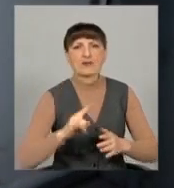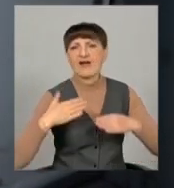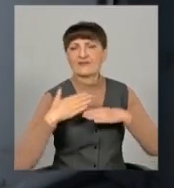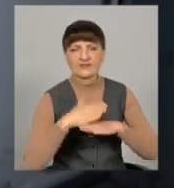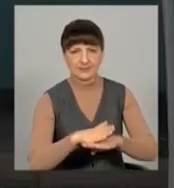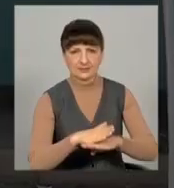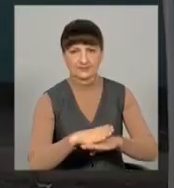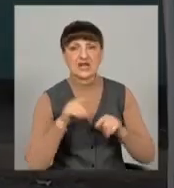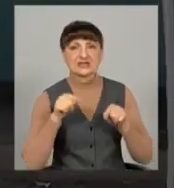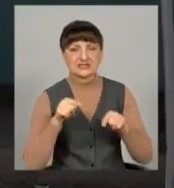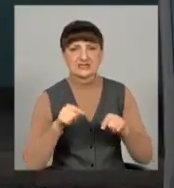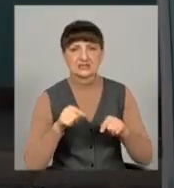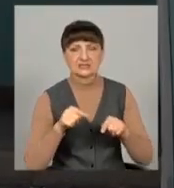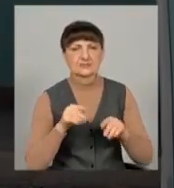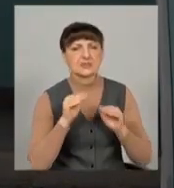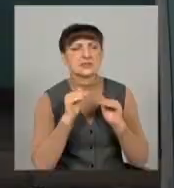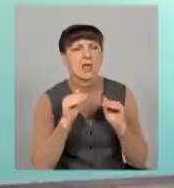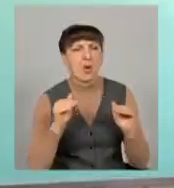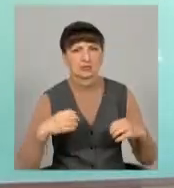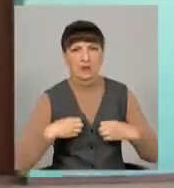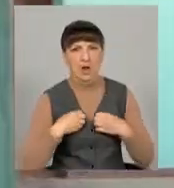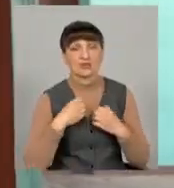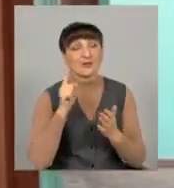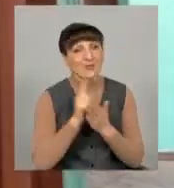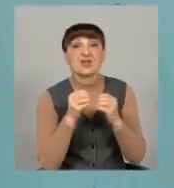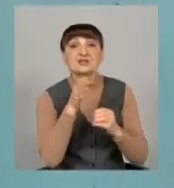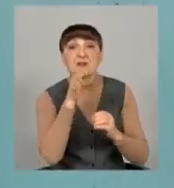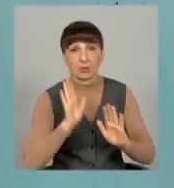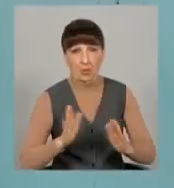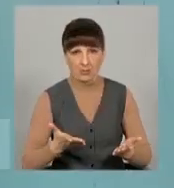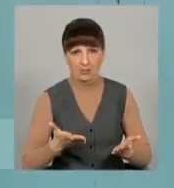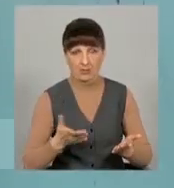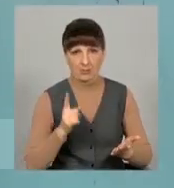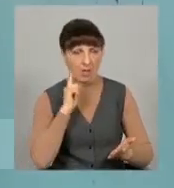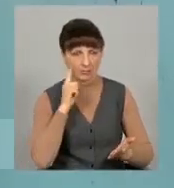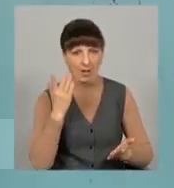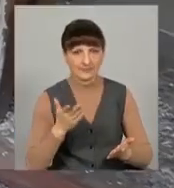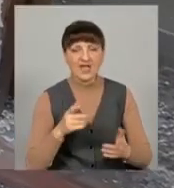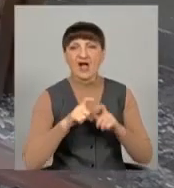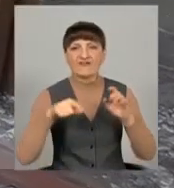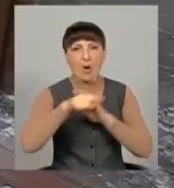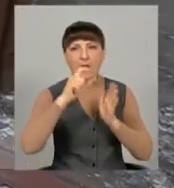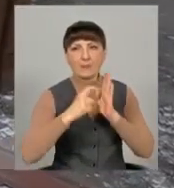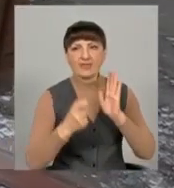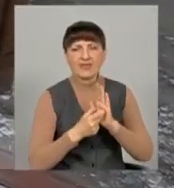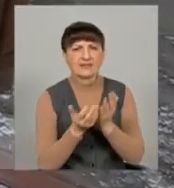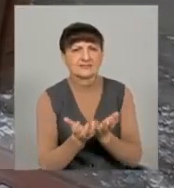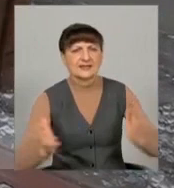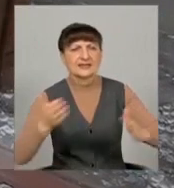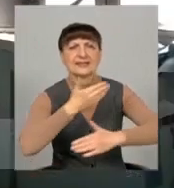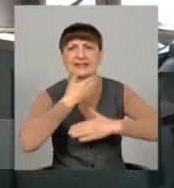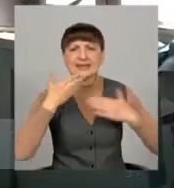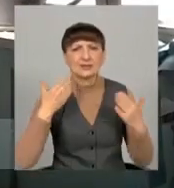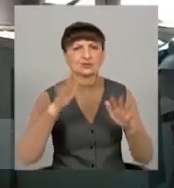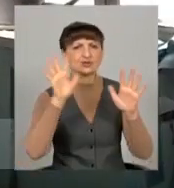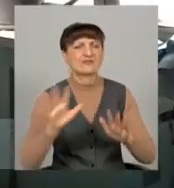и тут царит Зловещая тишина Где должен был быть детский смех В кабинетах образовательного учреждения нет смесителей раковин